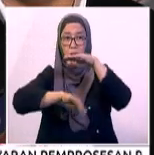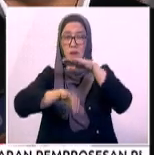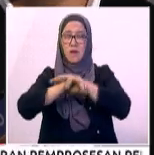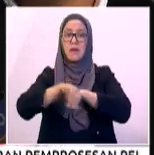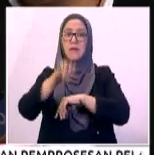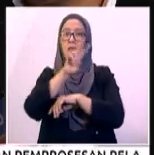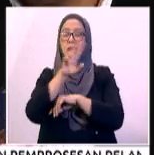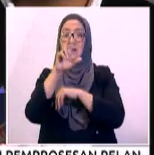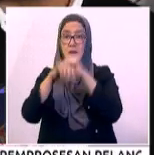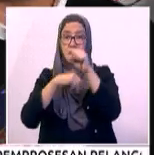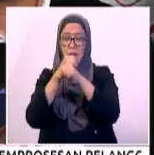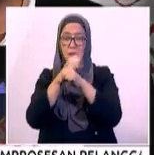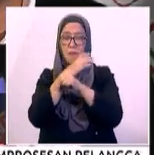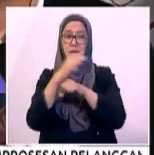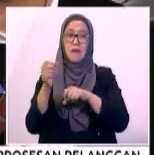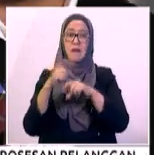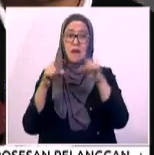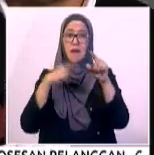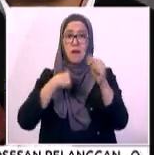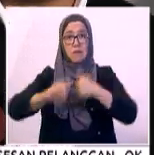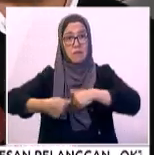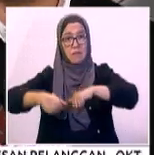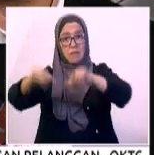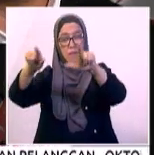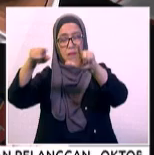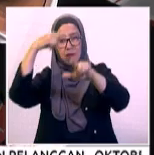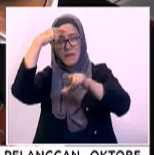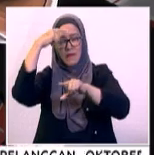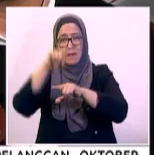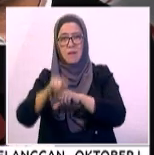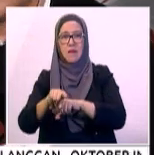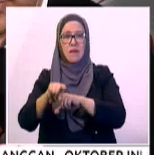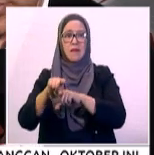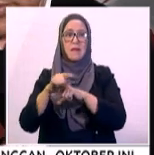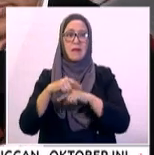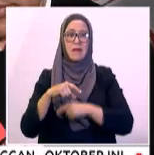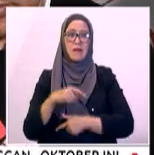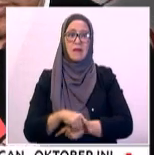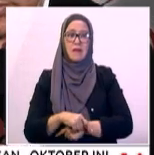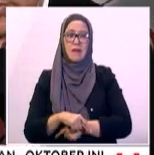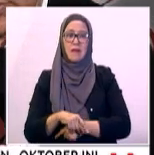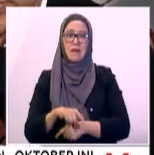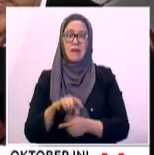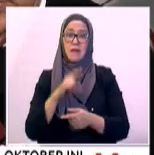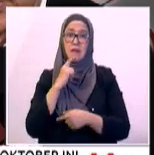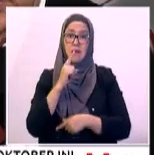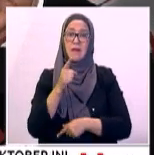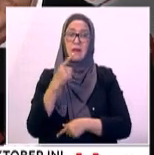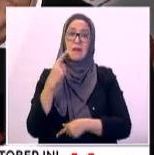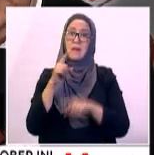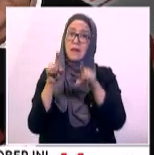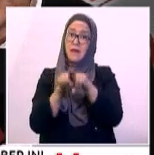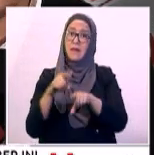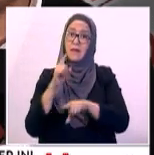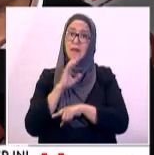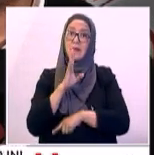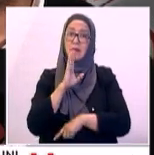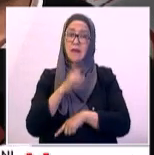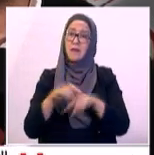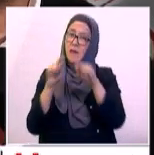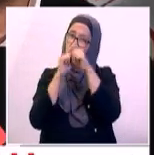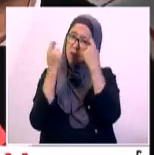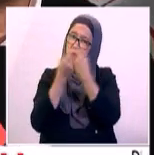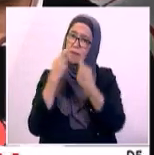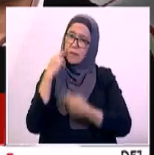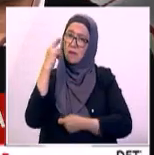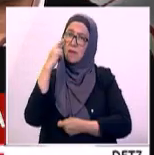B23 AFC 2020. Mungkin macam saya kata tadi, pasal memang kita nampak pasukan remaja lelaki kita cukup kuat